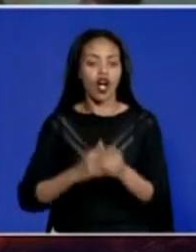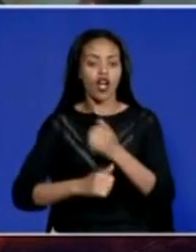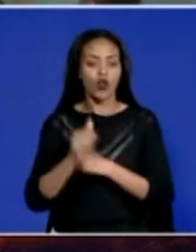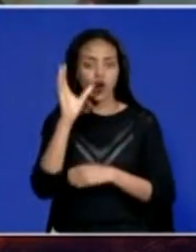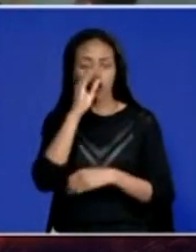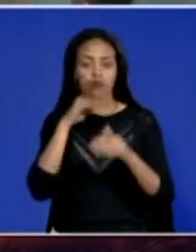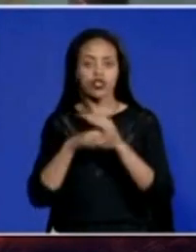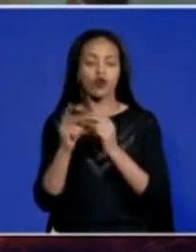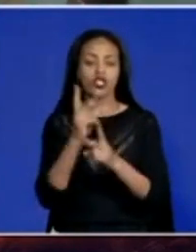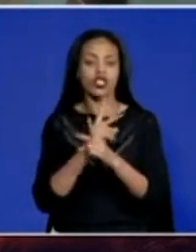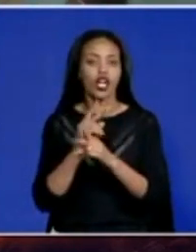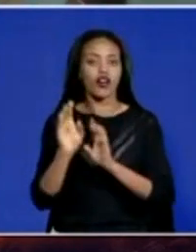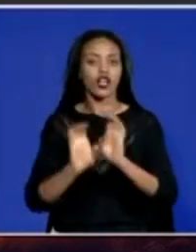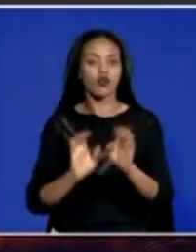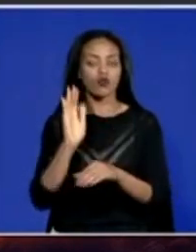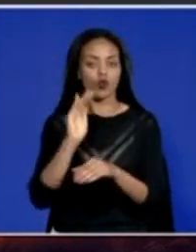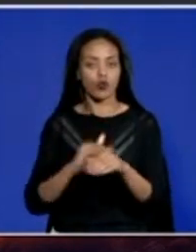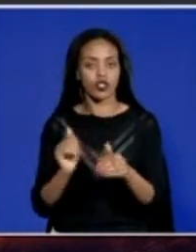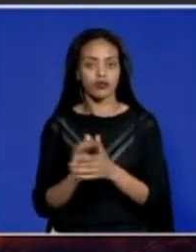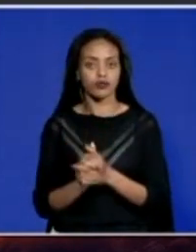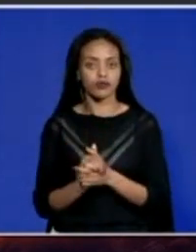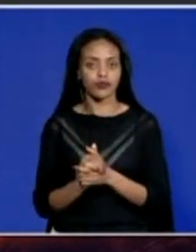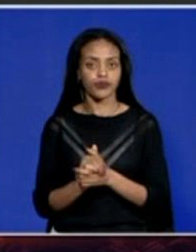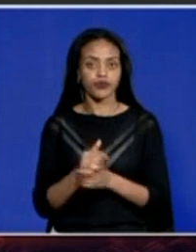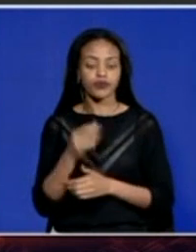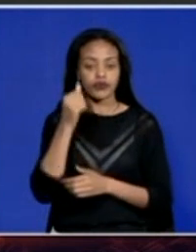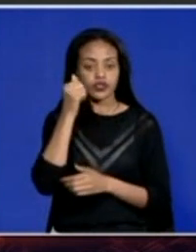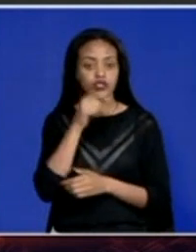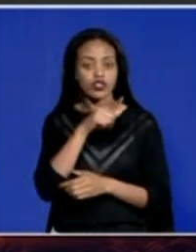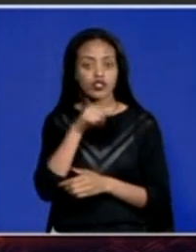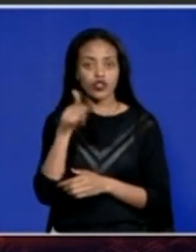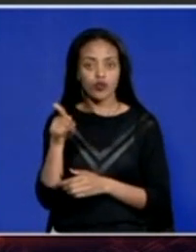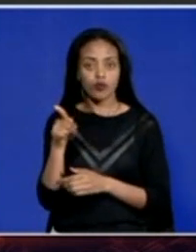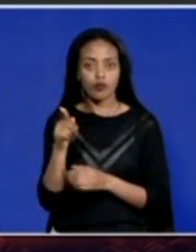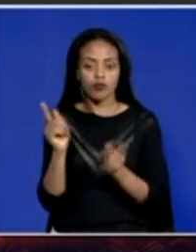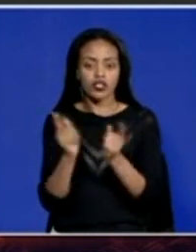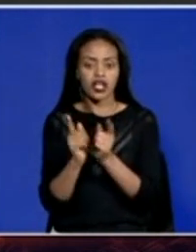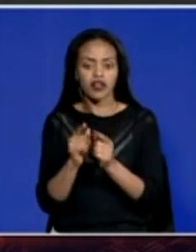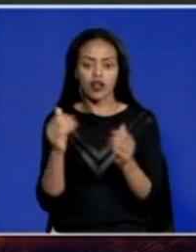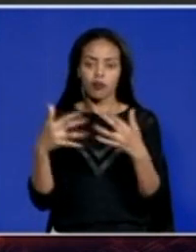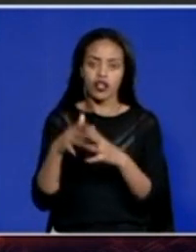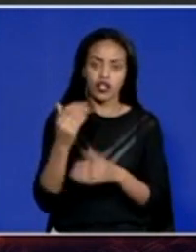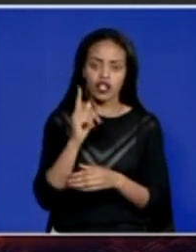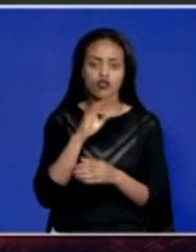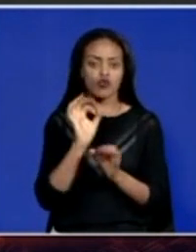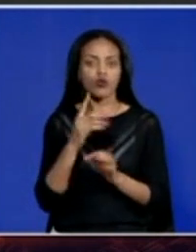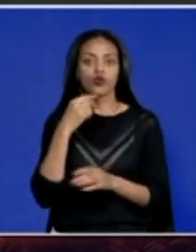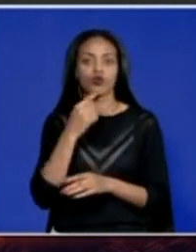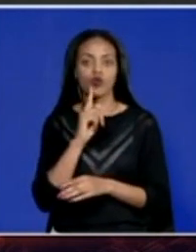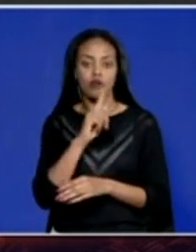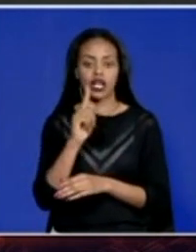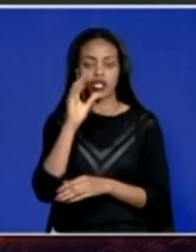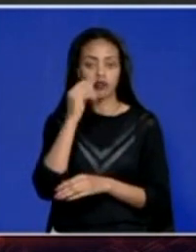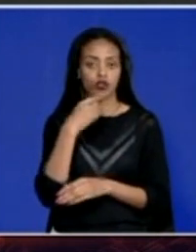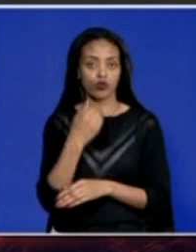ግምት ብምእታው ጥንቃቐ ክገብሩ ፀዊዐን ሕዚ እሳቶም ኣምዛ ልብልክ ክተኣኪብና ኢና ነርና ብሓደ ኢና ነርና እዮም ንብሎ ኸይ ኣሎ